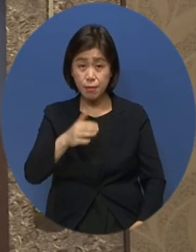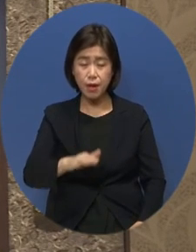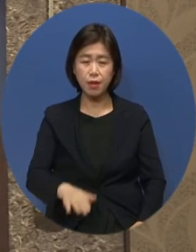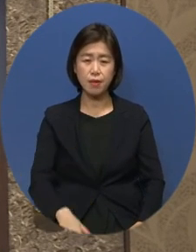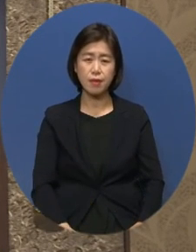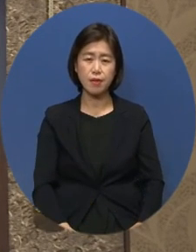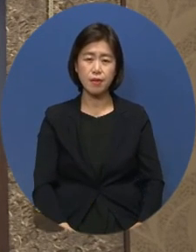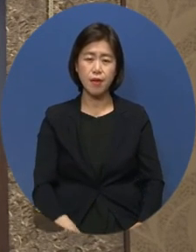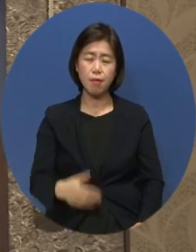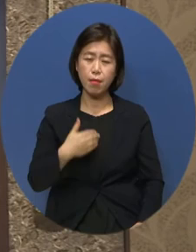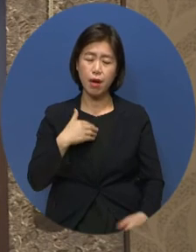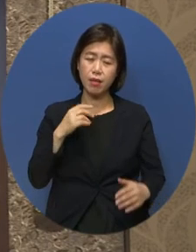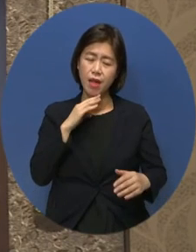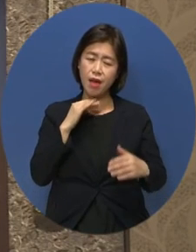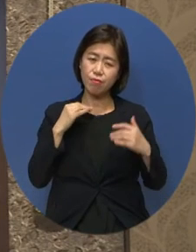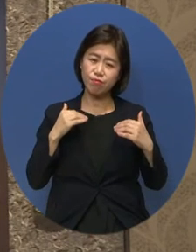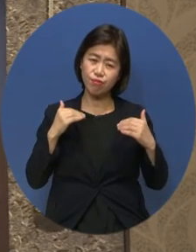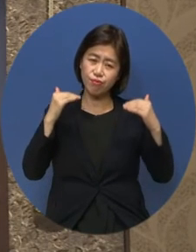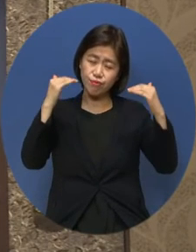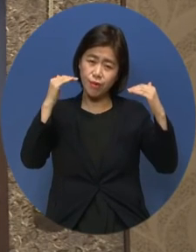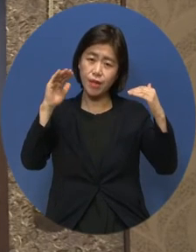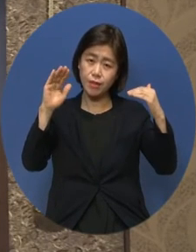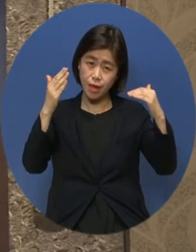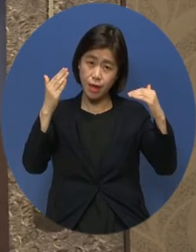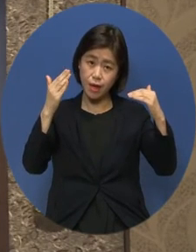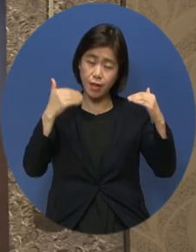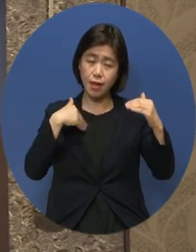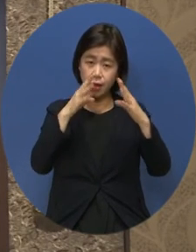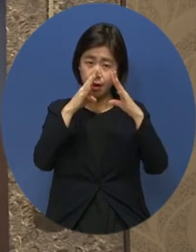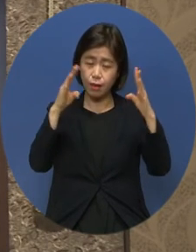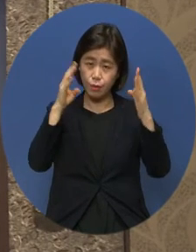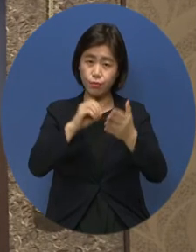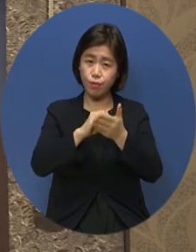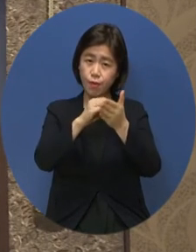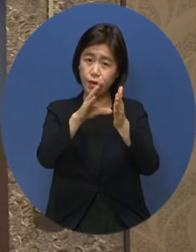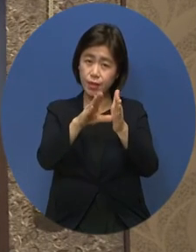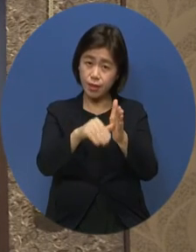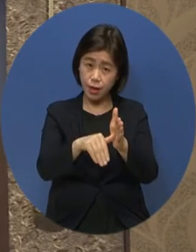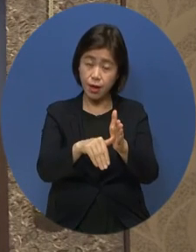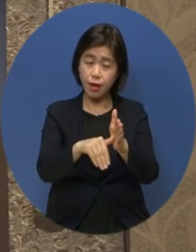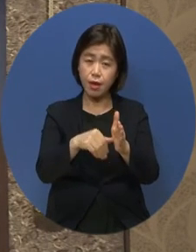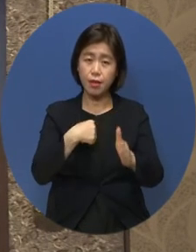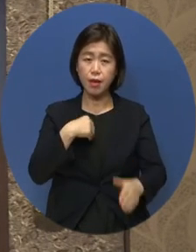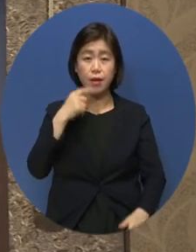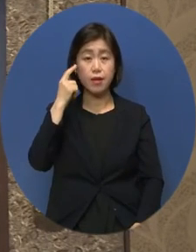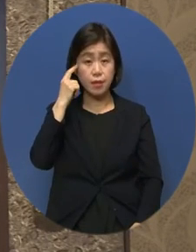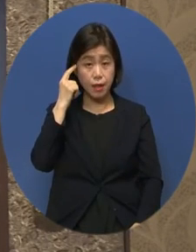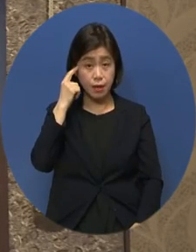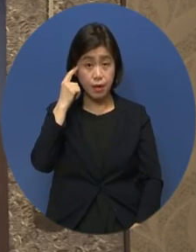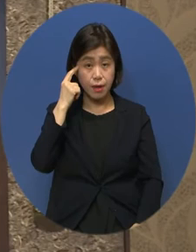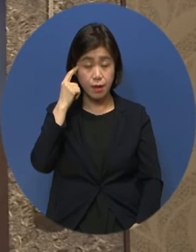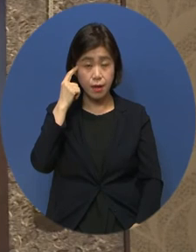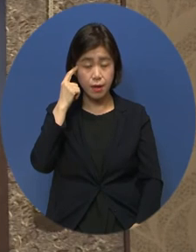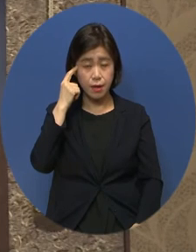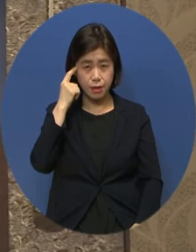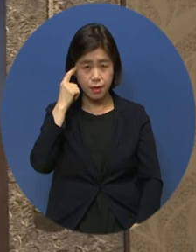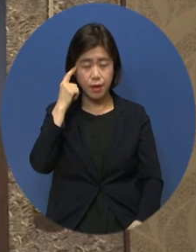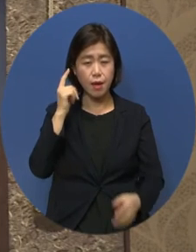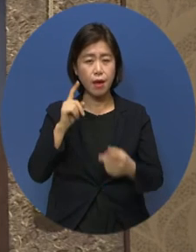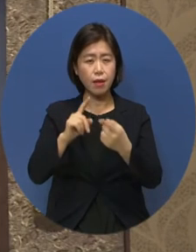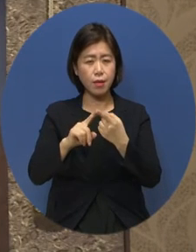고등학교를 들어가게 되고 대학을 진학할 당시 가 되니까 여기에 대한 어떤 어 3 그